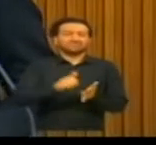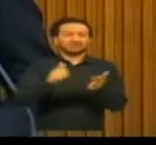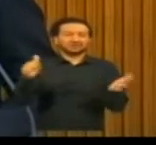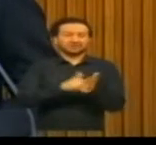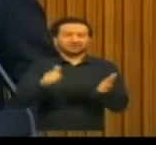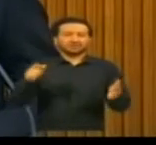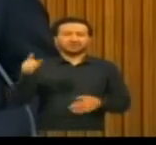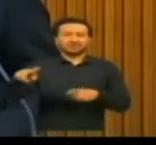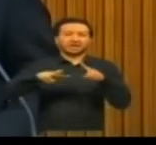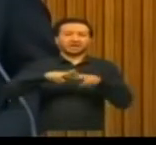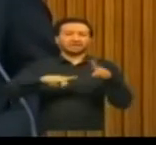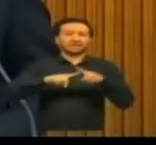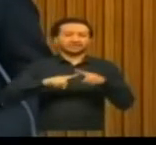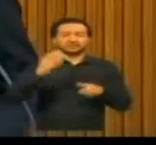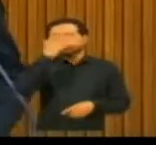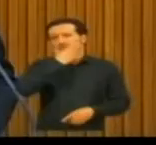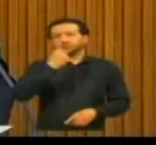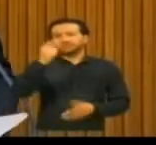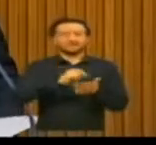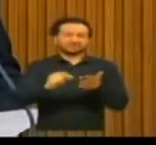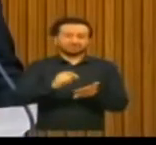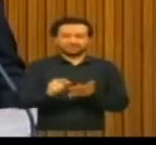Sayın Ahmet Taş Getiren'in güzel bir yazısı var.